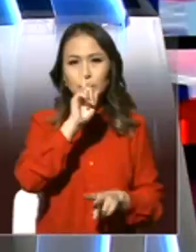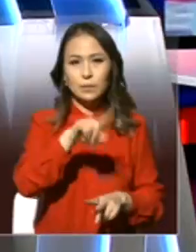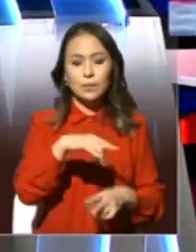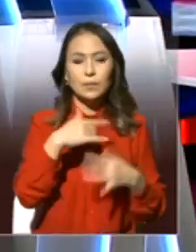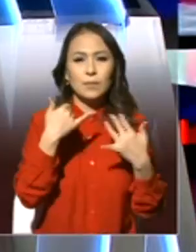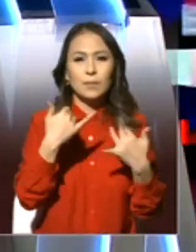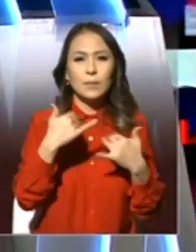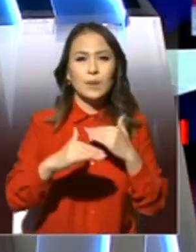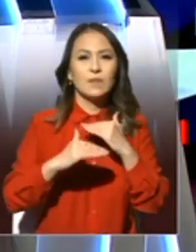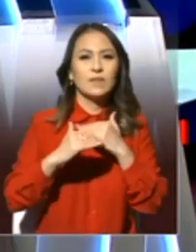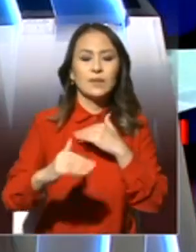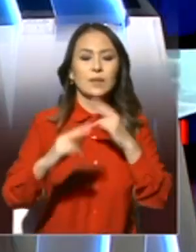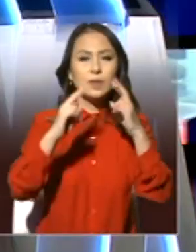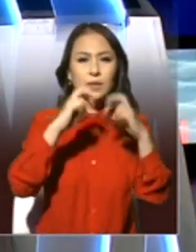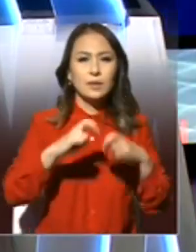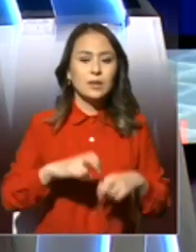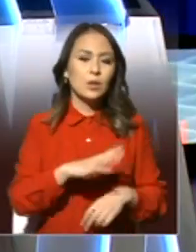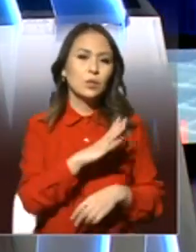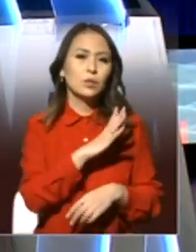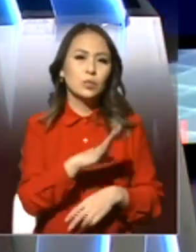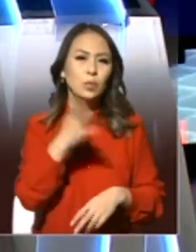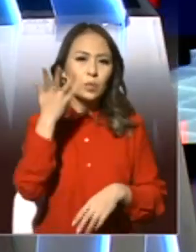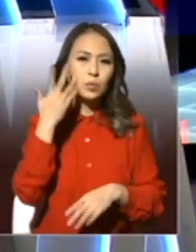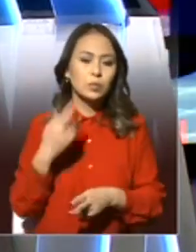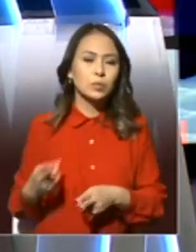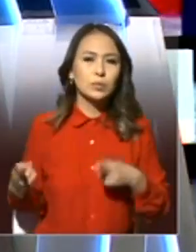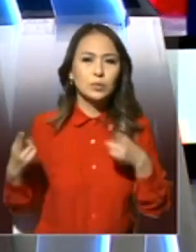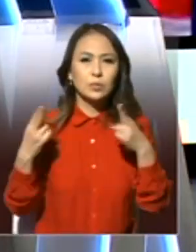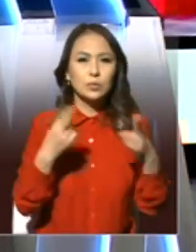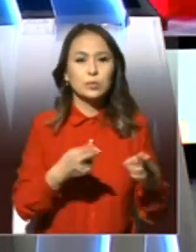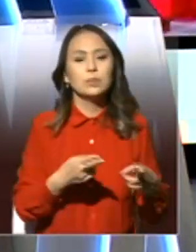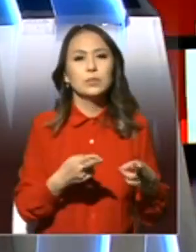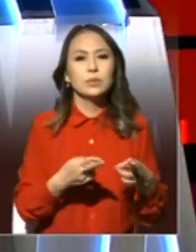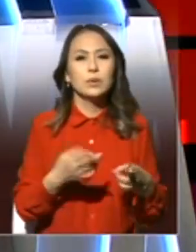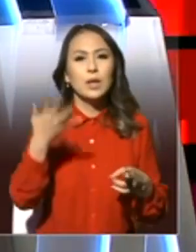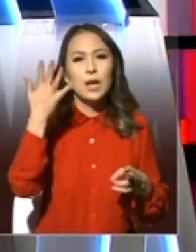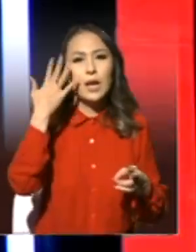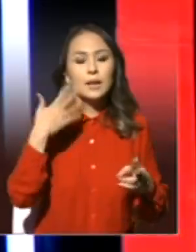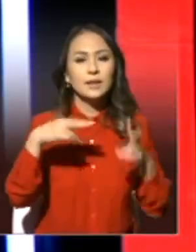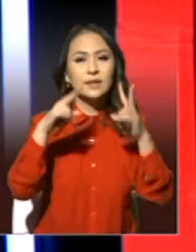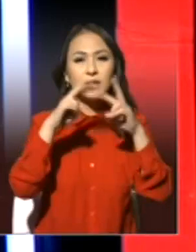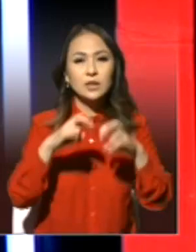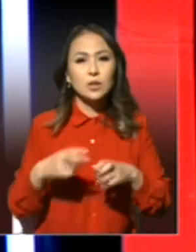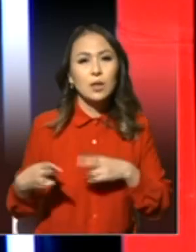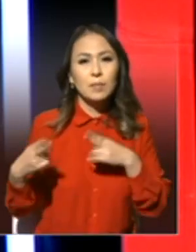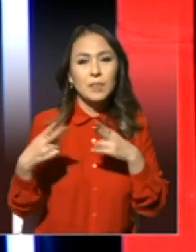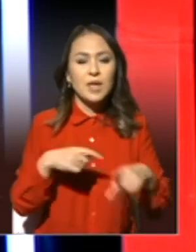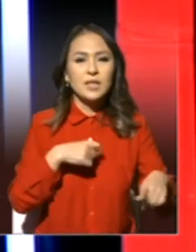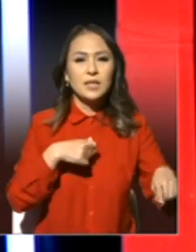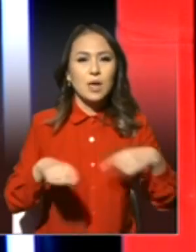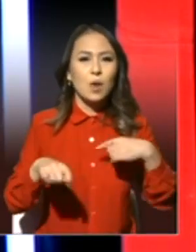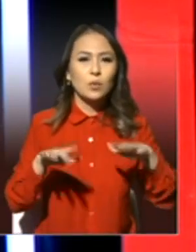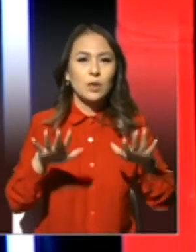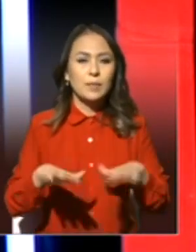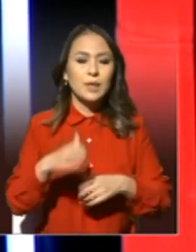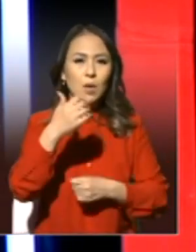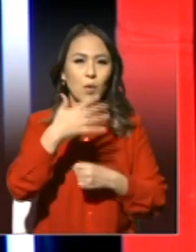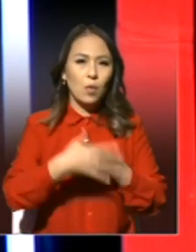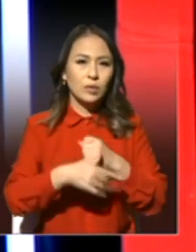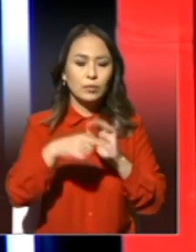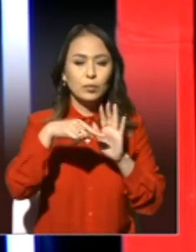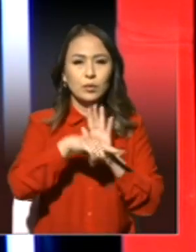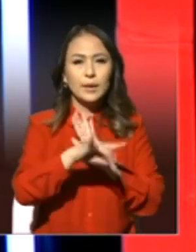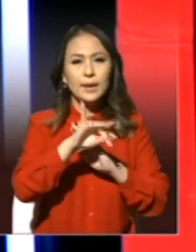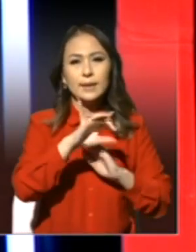жергілікті атқарушы органдар тексерген жоқ қой? Сіздер тексеруге баратын кезде, бәлкім сол жаңағы сауда орталықтарының өздерінің сіздердің араларыңызда